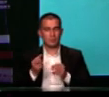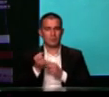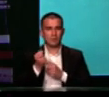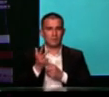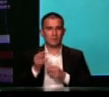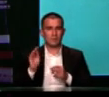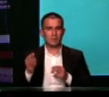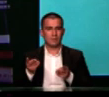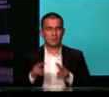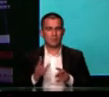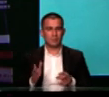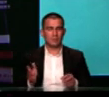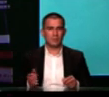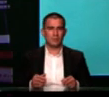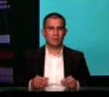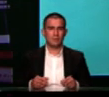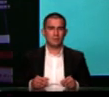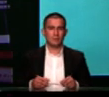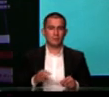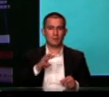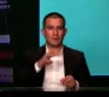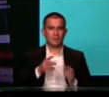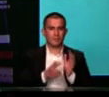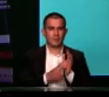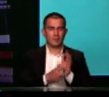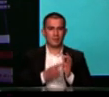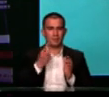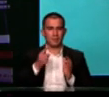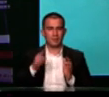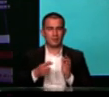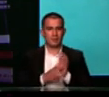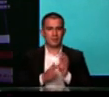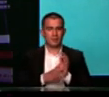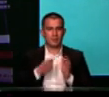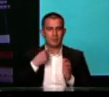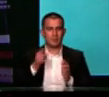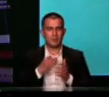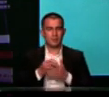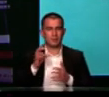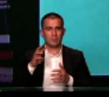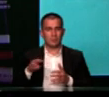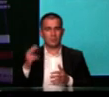Endi esa yopiq kalit asosida ushbu matnni